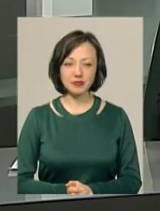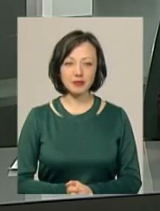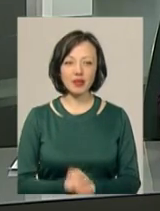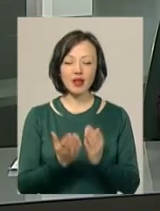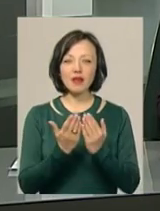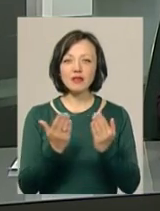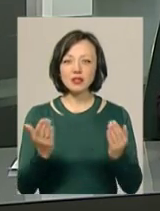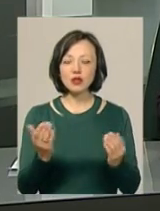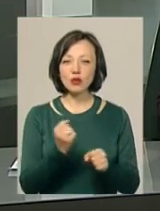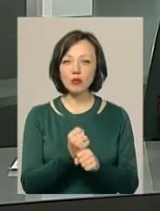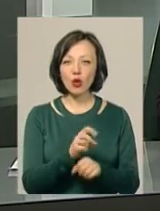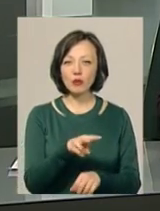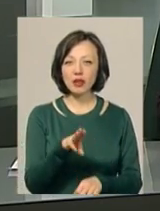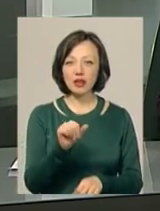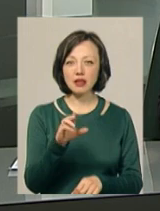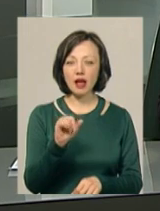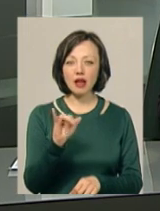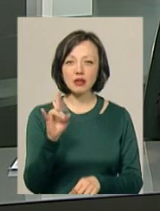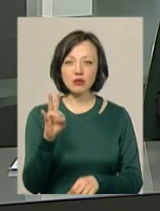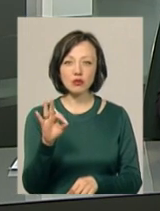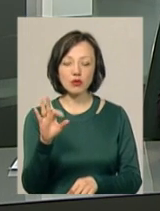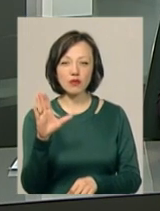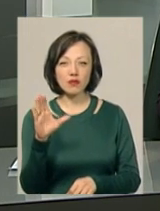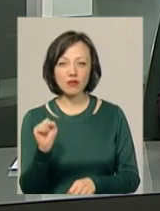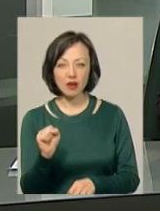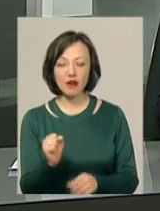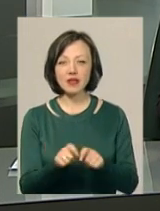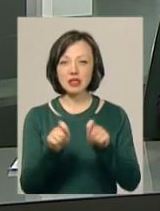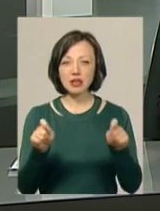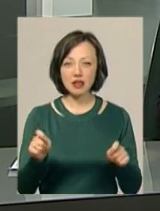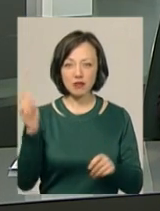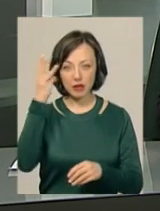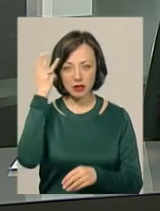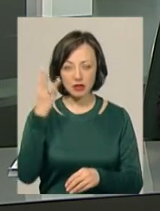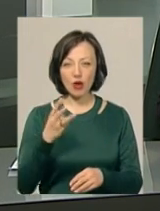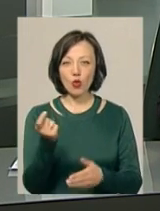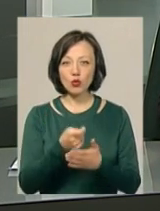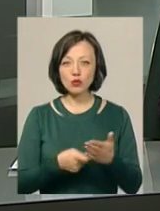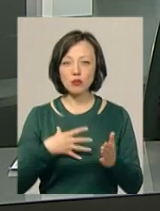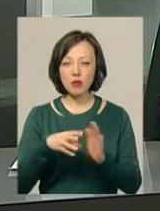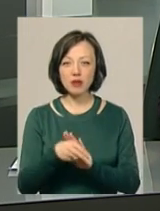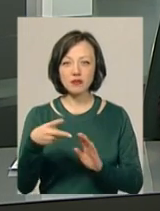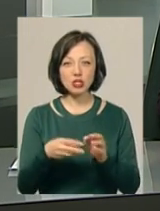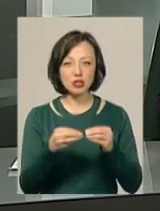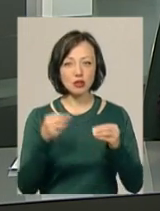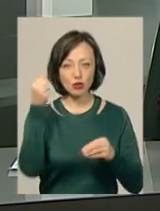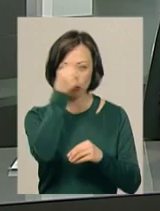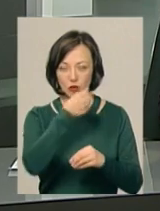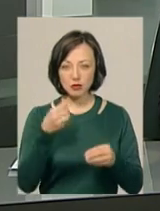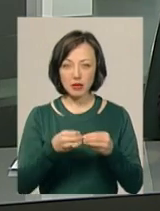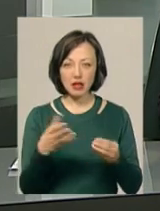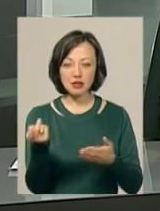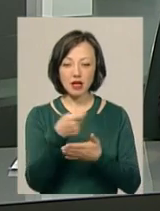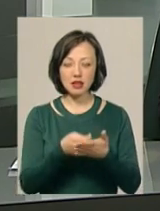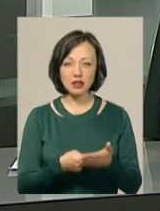Виставку робіт Людмили Татаріної відкрили в обласному центрі. Це хмельницька художниця, яка померла у 2010 році. 15